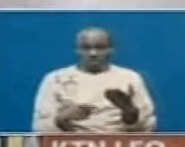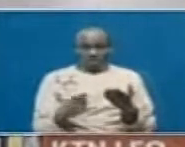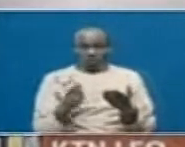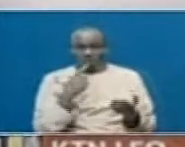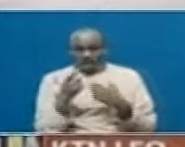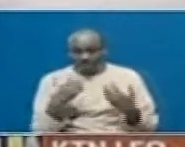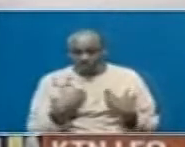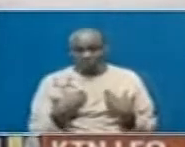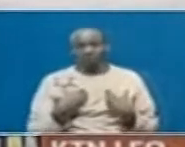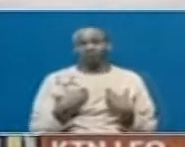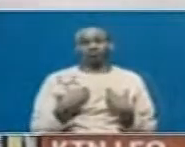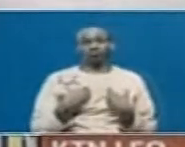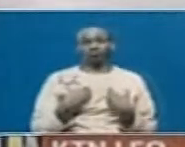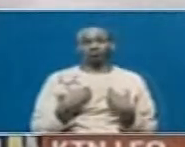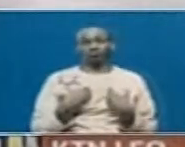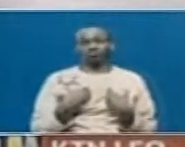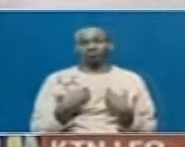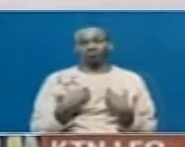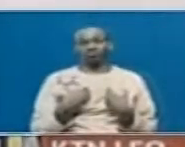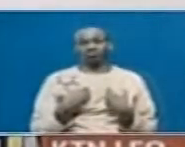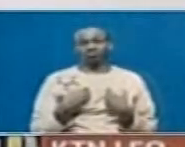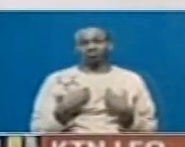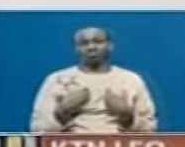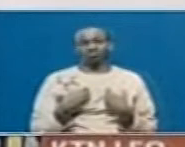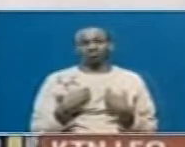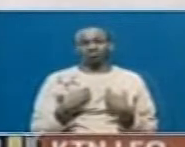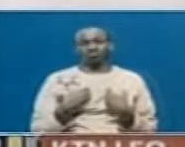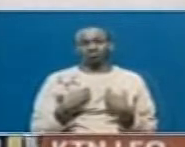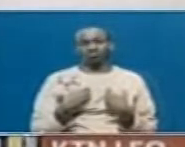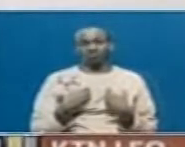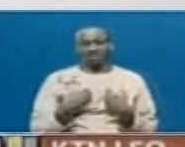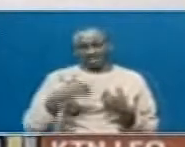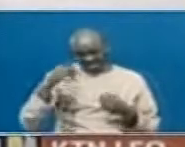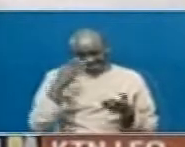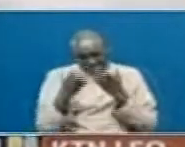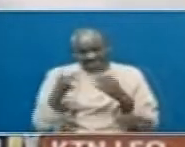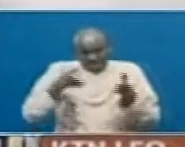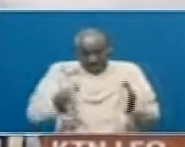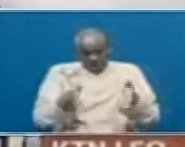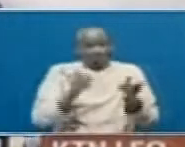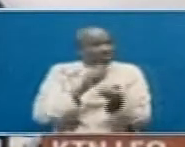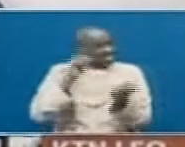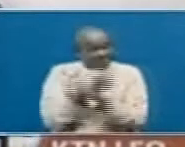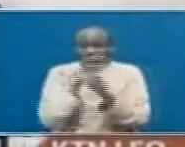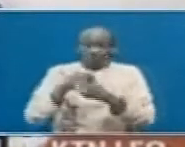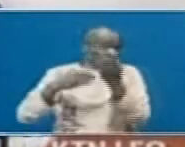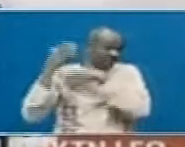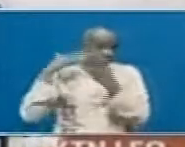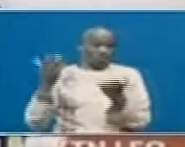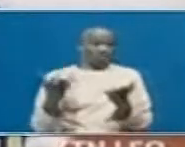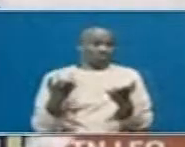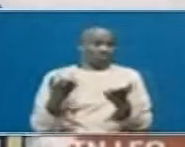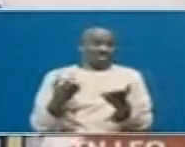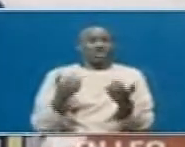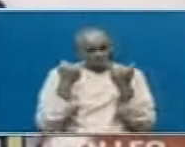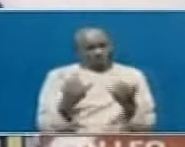kulaumu au kusema kwamba mambo ya yako vile yalivyokuwa zamani. Nyimbo